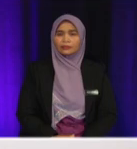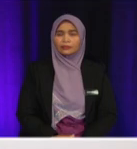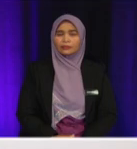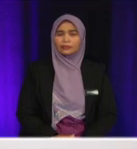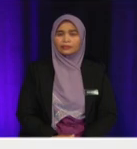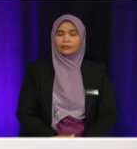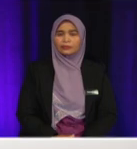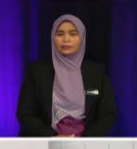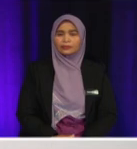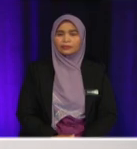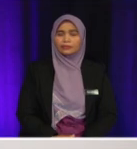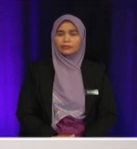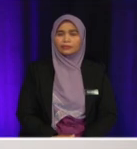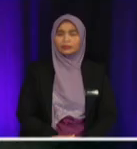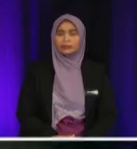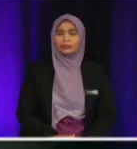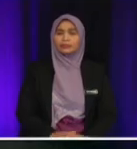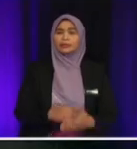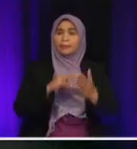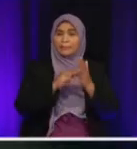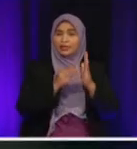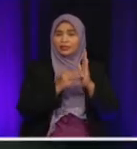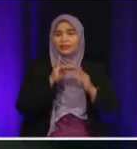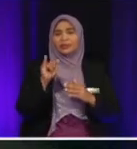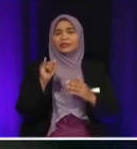Okey, seterusnya, maksudnya apa dia, Daniel?